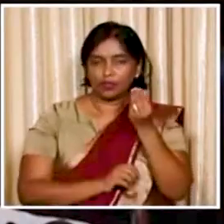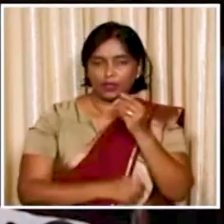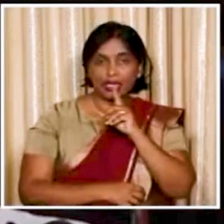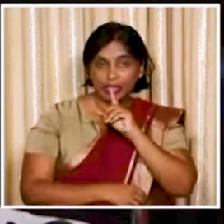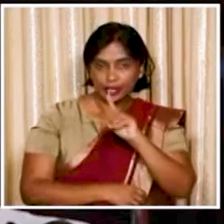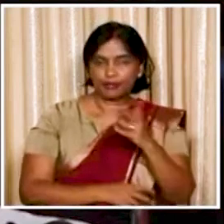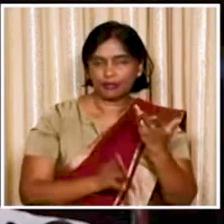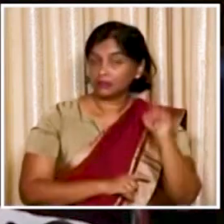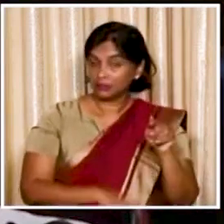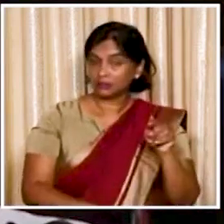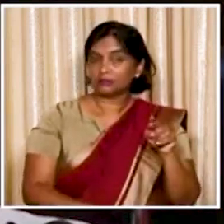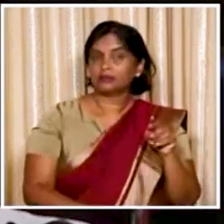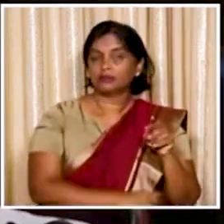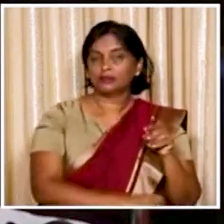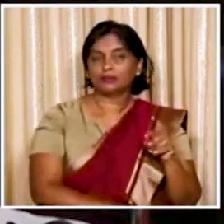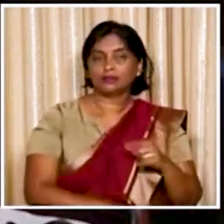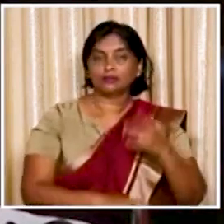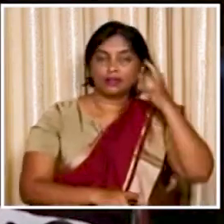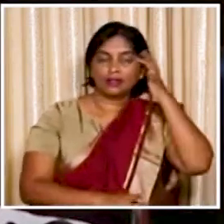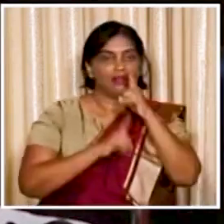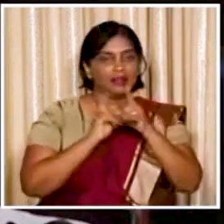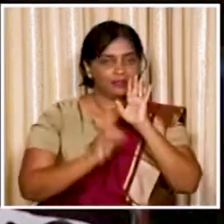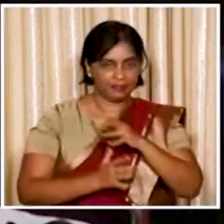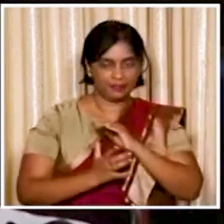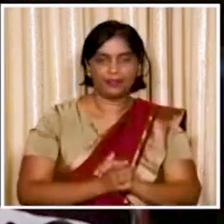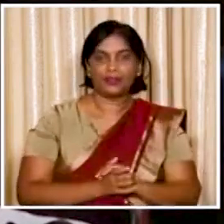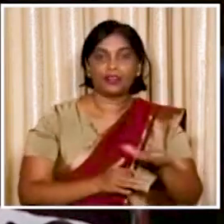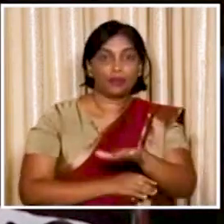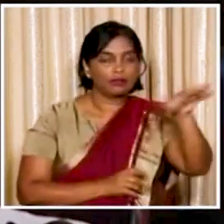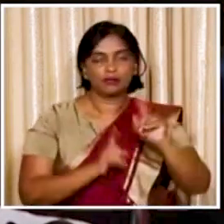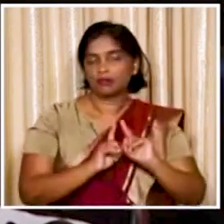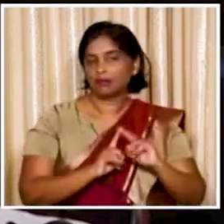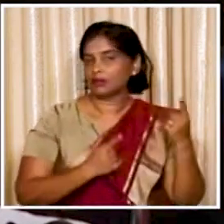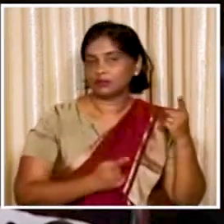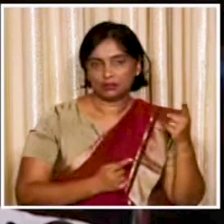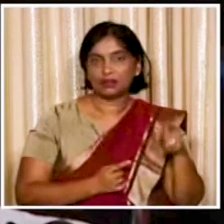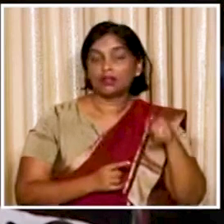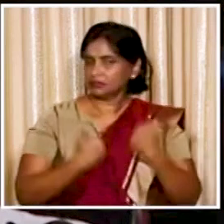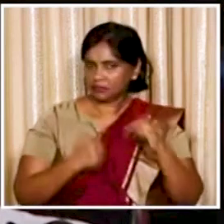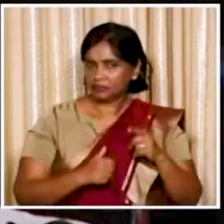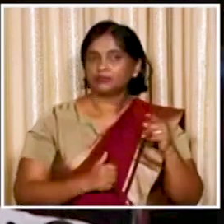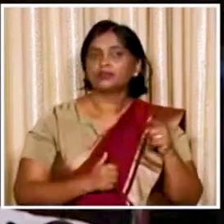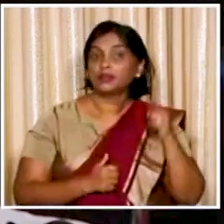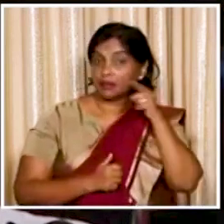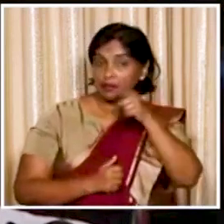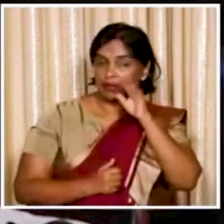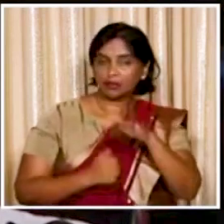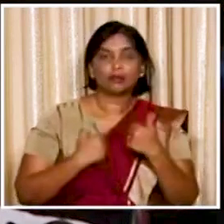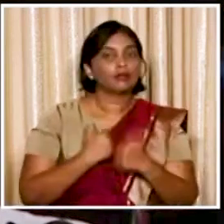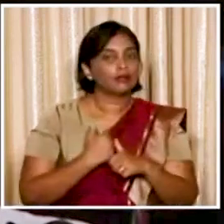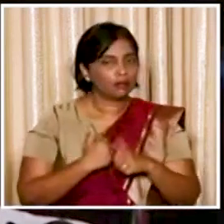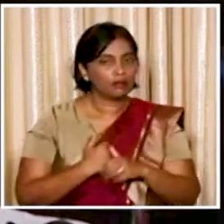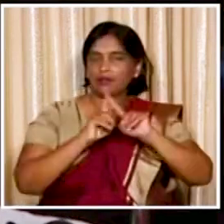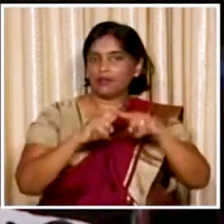කිව්වේ නැත්නම් නිකන් අඩුවක් තී මනෝරාජික අදහසක් ඉදිරිපත් කරා පොළොවේ යථාර්ථය වෙන එක. ඒ නිසා මේ ගැටුම තිබෙන්නේ එතුමා විසින් සකස් කරගන්න